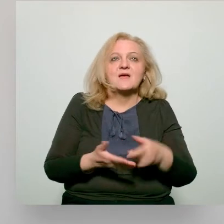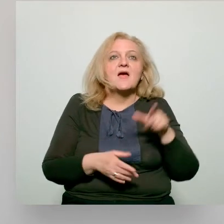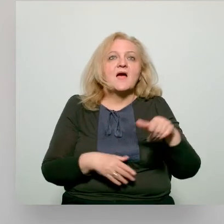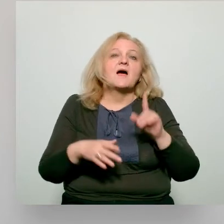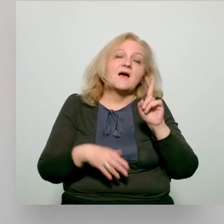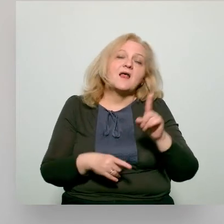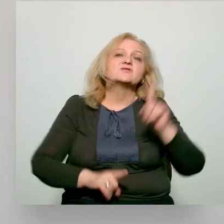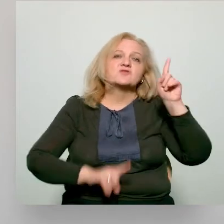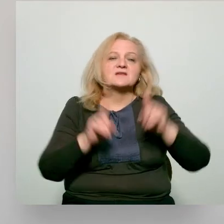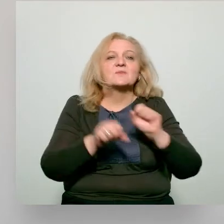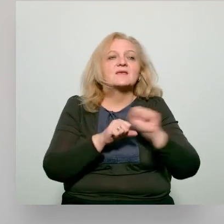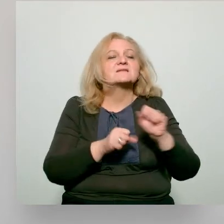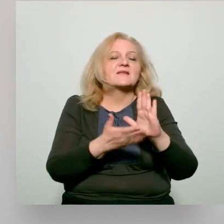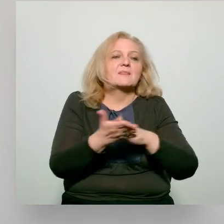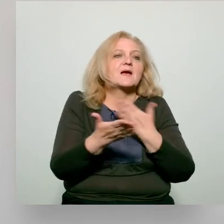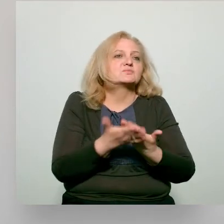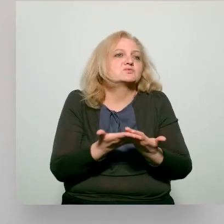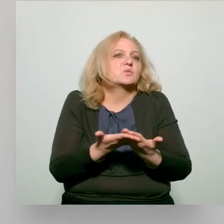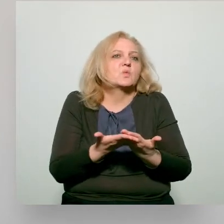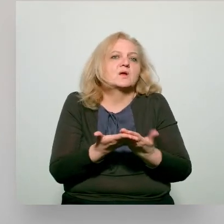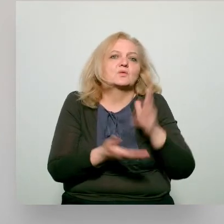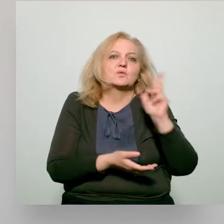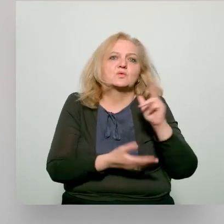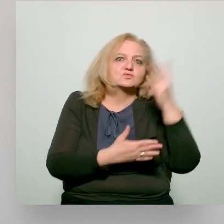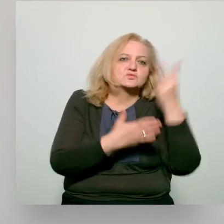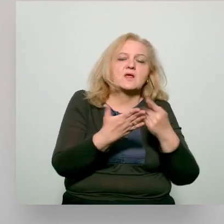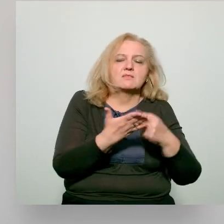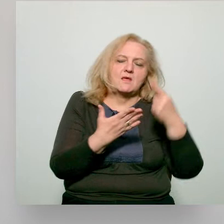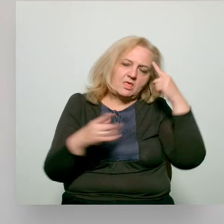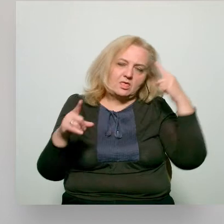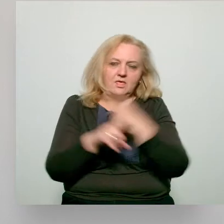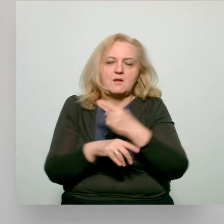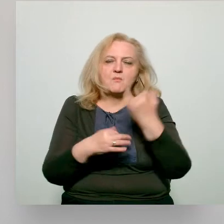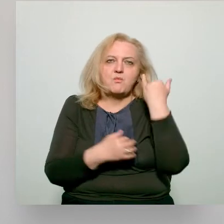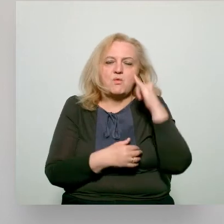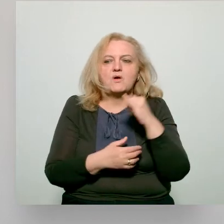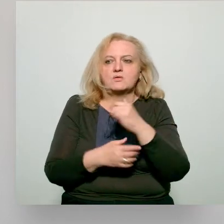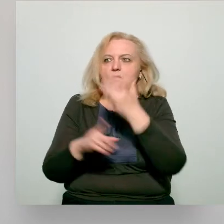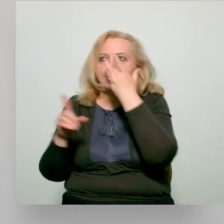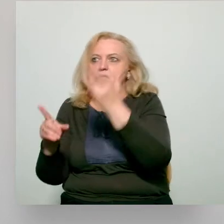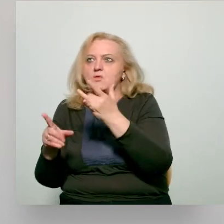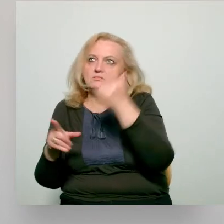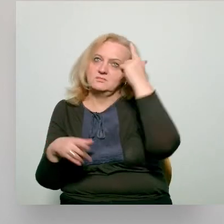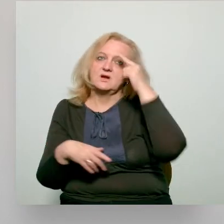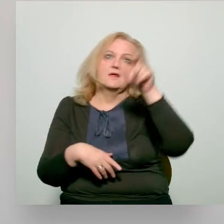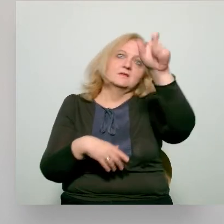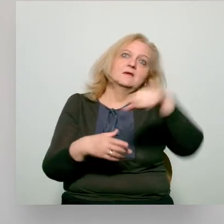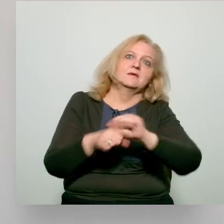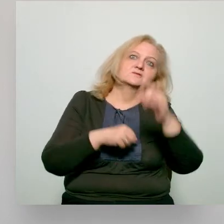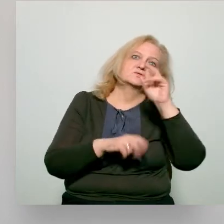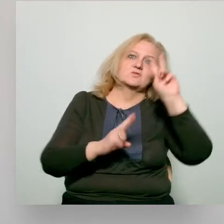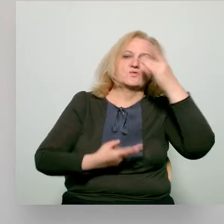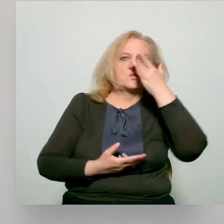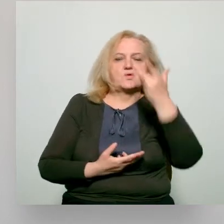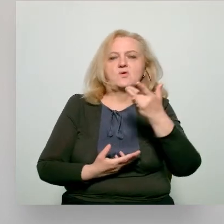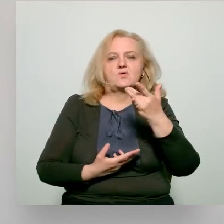jednak Ukrainy z Rosją, na ile pani ma takie wrażenie, że przychodzą spotkać się właśnie z rosyjską pisarką, a niekoniecznie